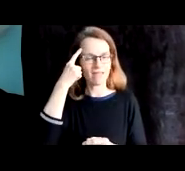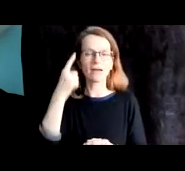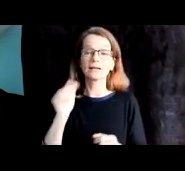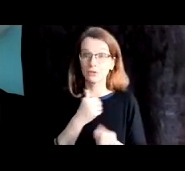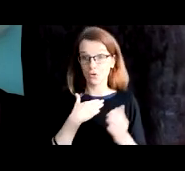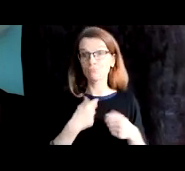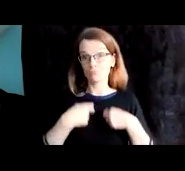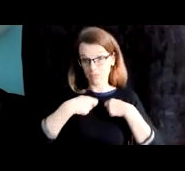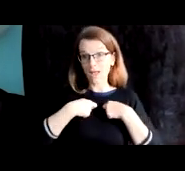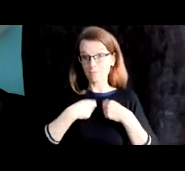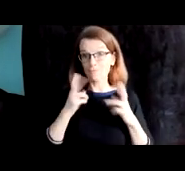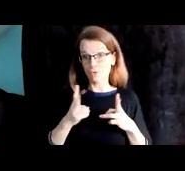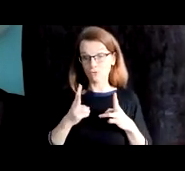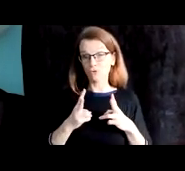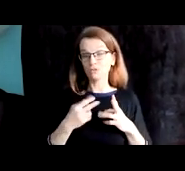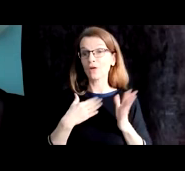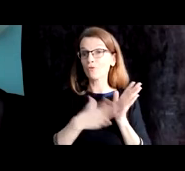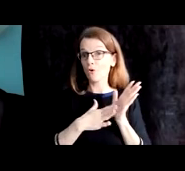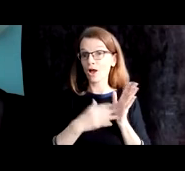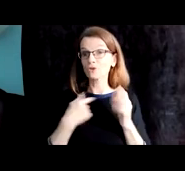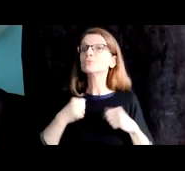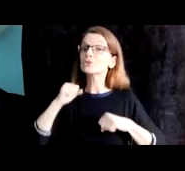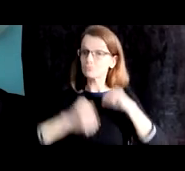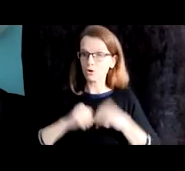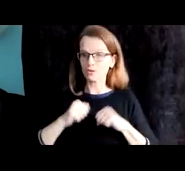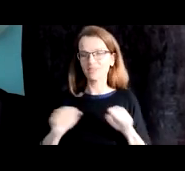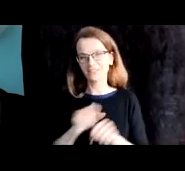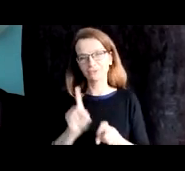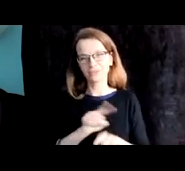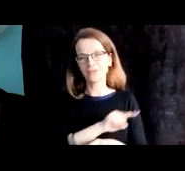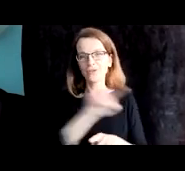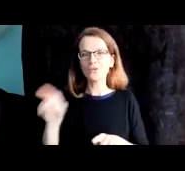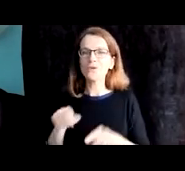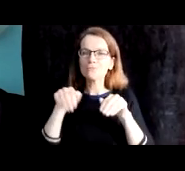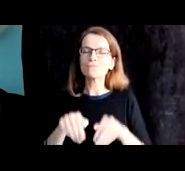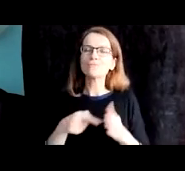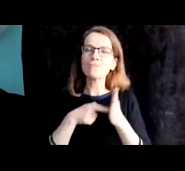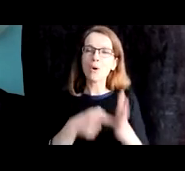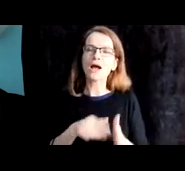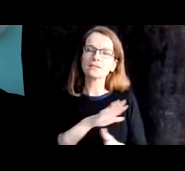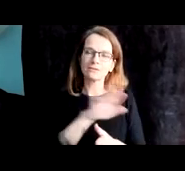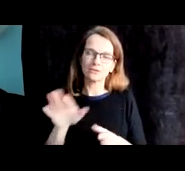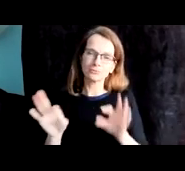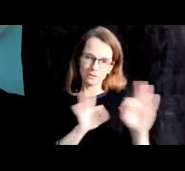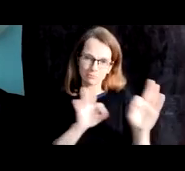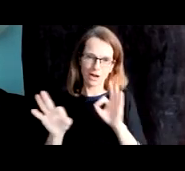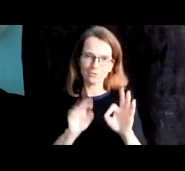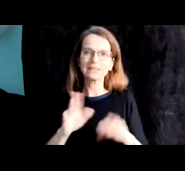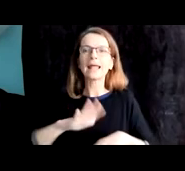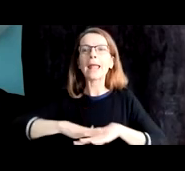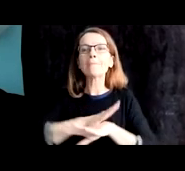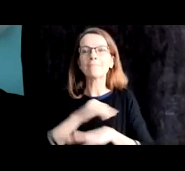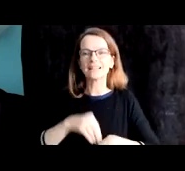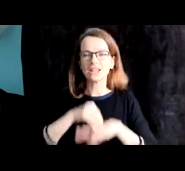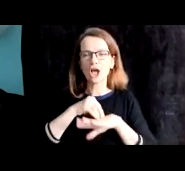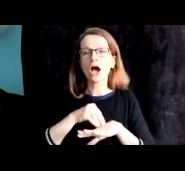znamo, zmoremo. Zato pa morate tudi vi pokazati svojo pripravljenost in empatijo. Vanja je izmišljena